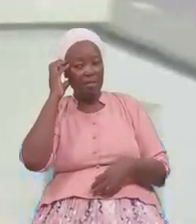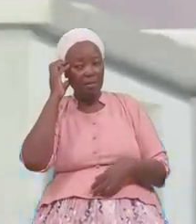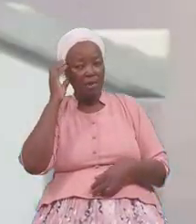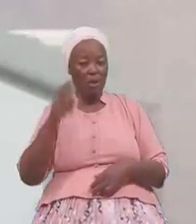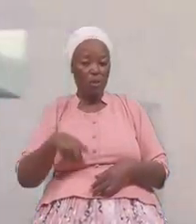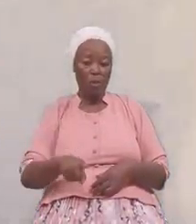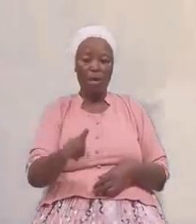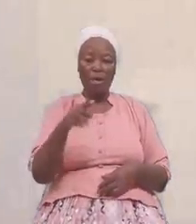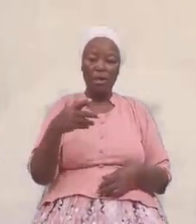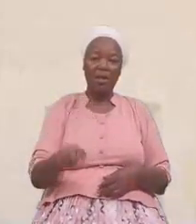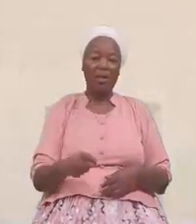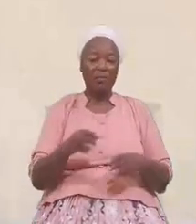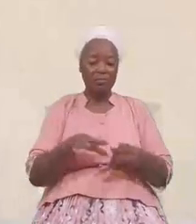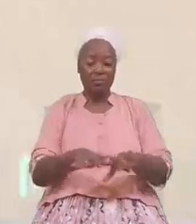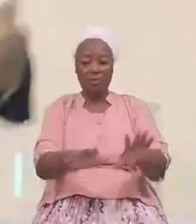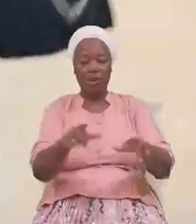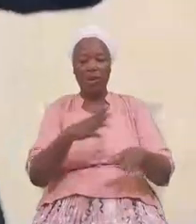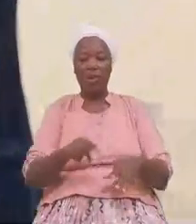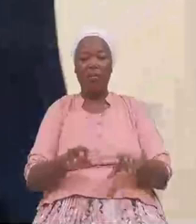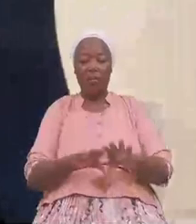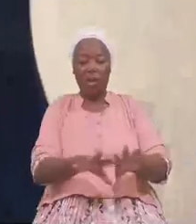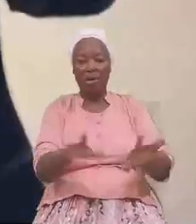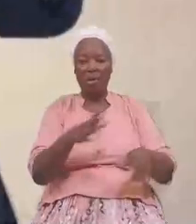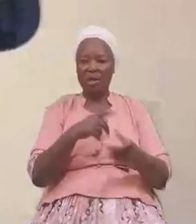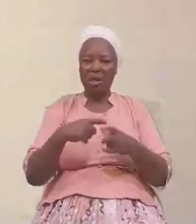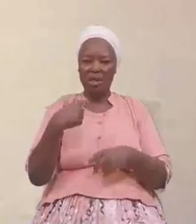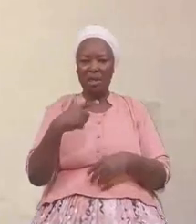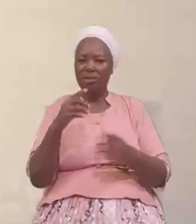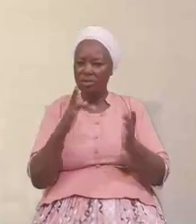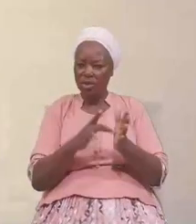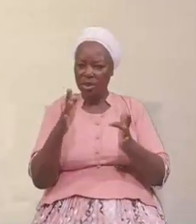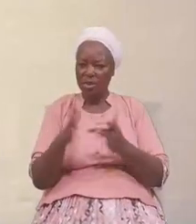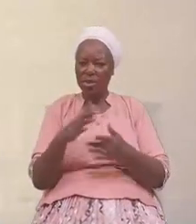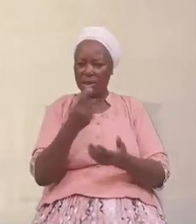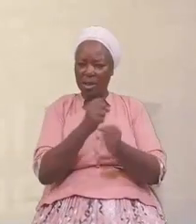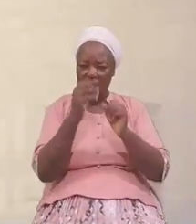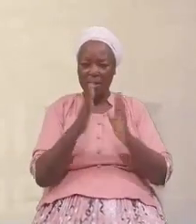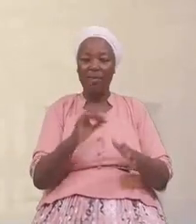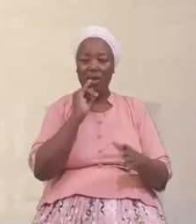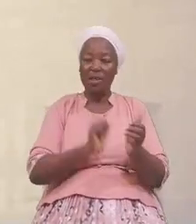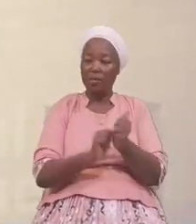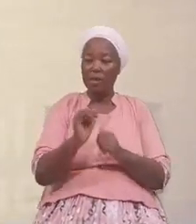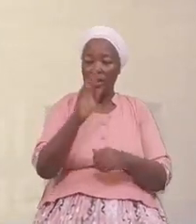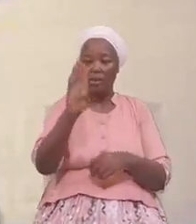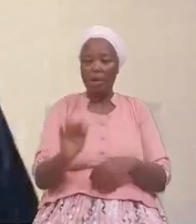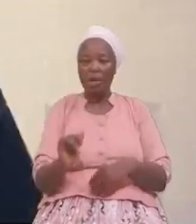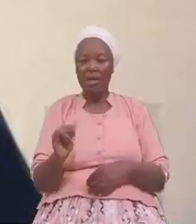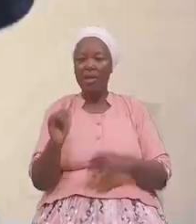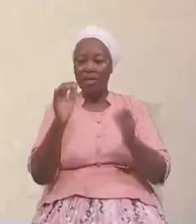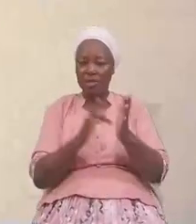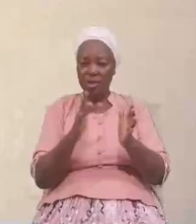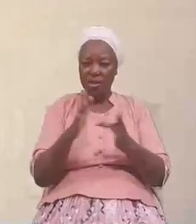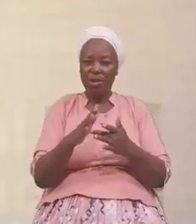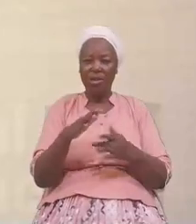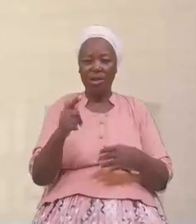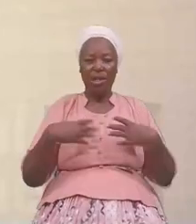multitude, pourquoi la foule? On a dit Jésus, le sauveur, est en train de passer. Jésus, le guérisseur,